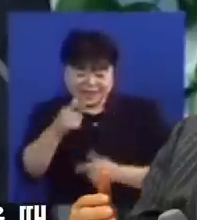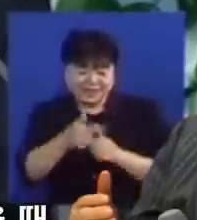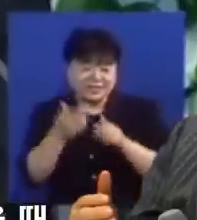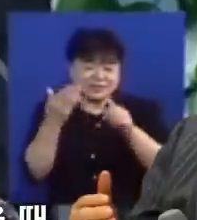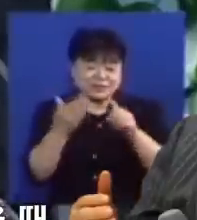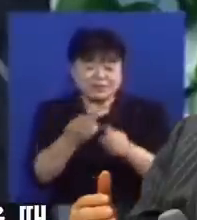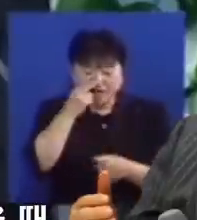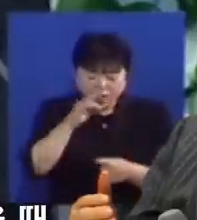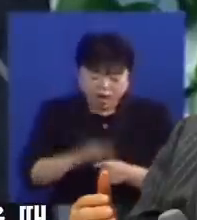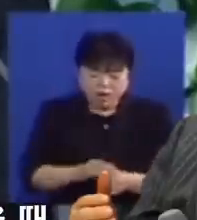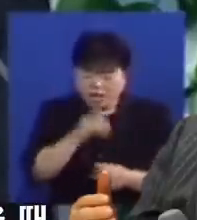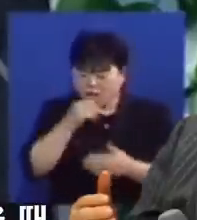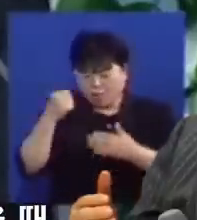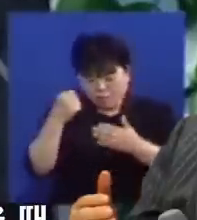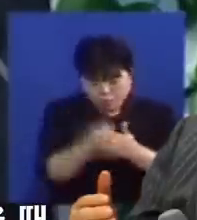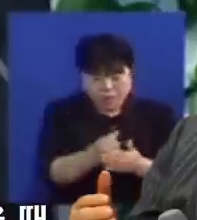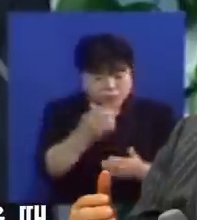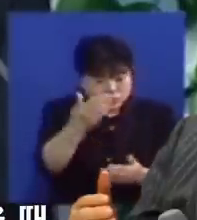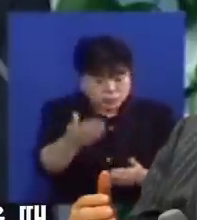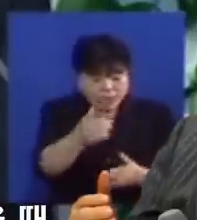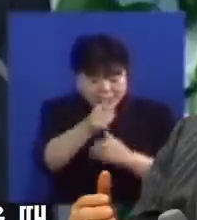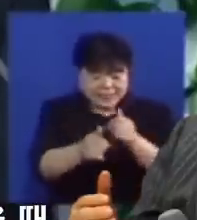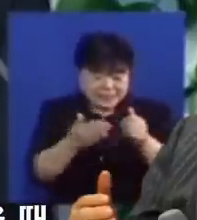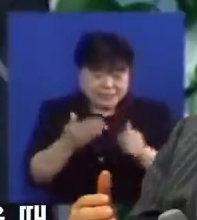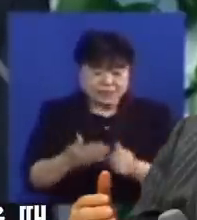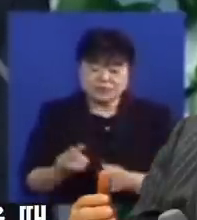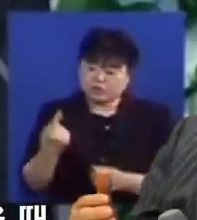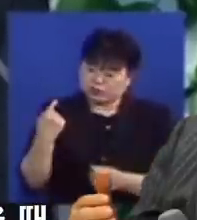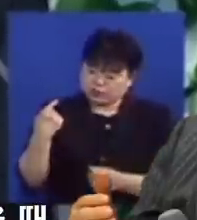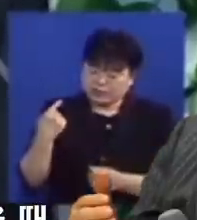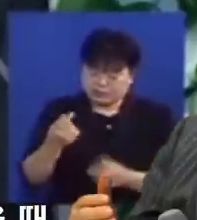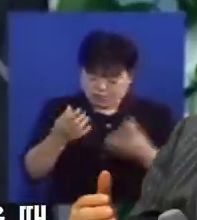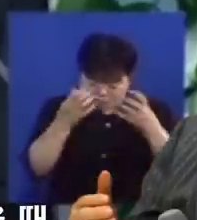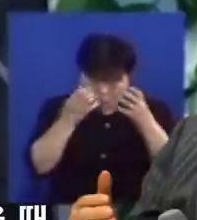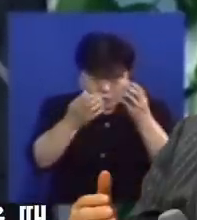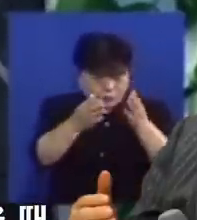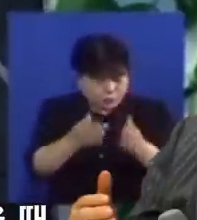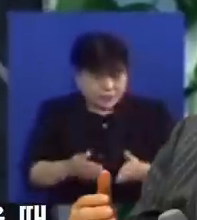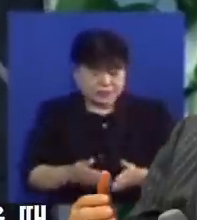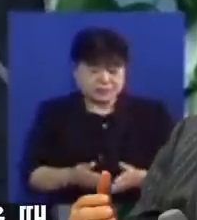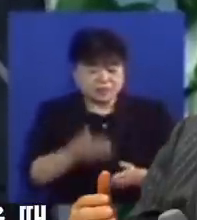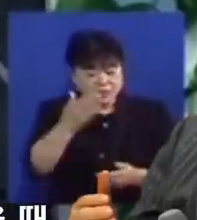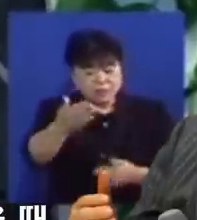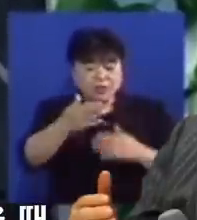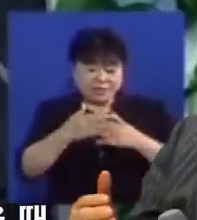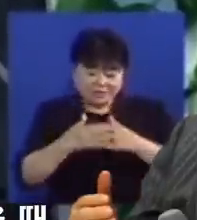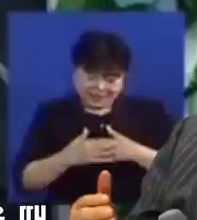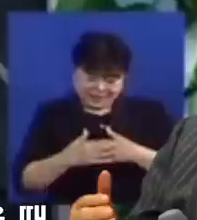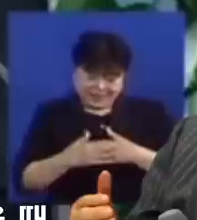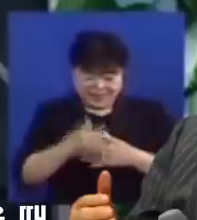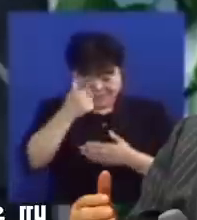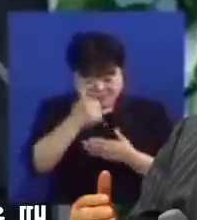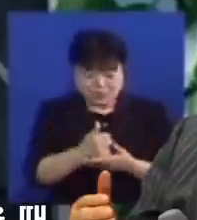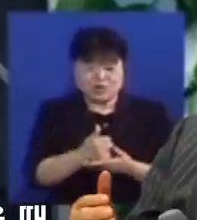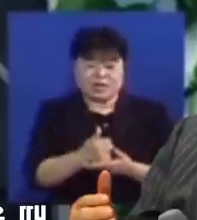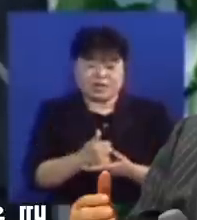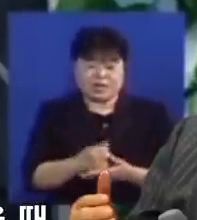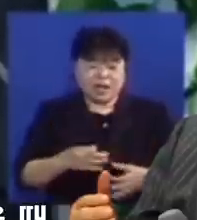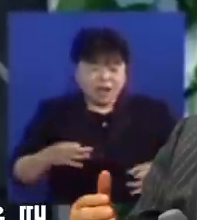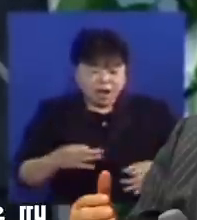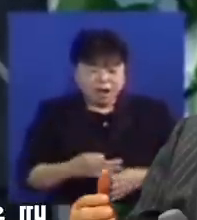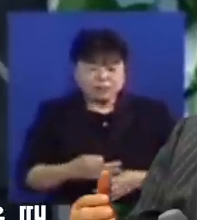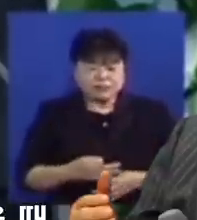예수님을 억울하게 못 박였지만은 하나님은 배후에서 그 고통을 통해서 여러분과 나의 죄와 불의 추악과